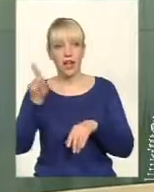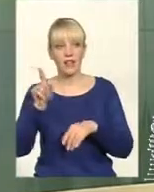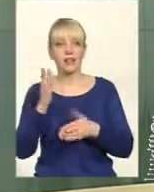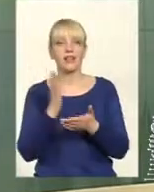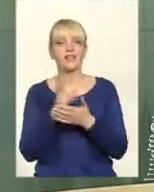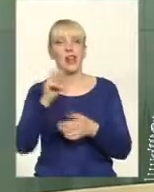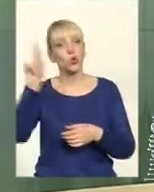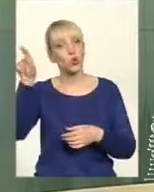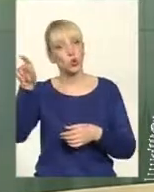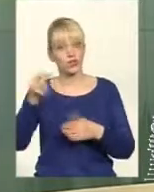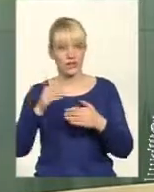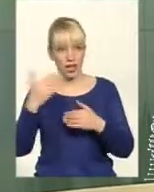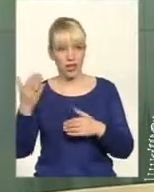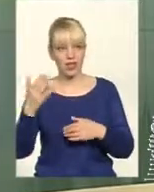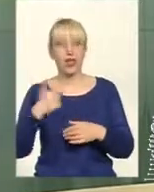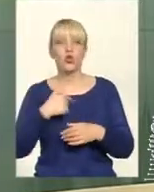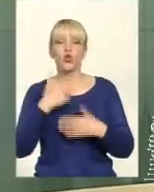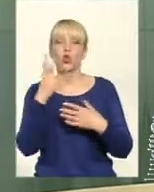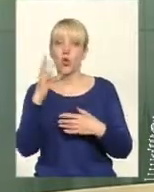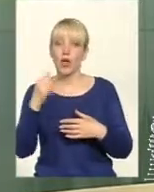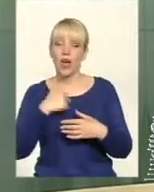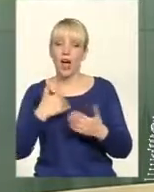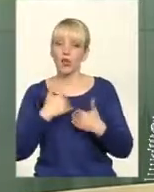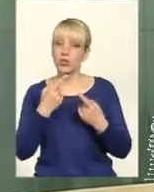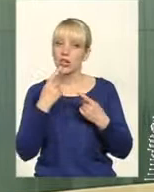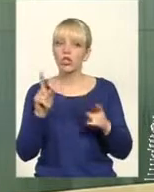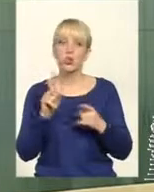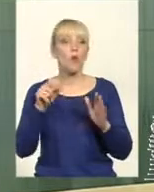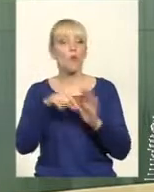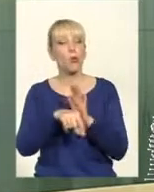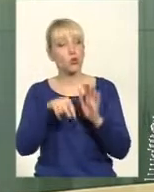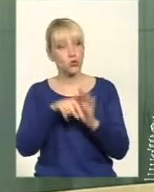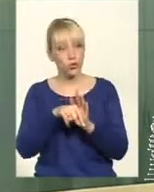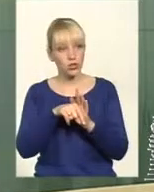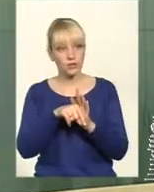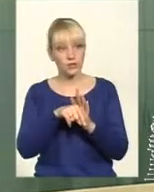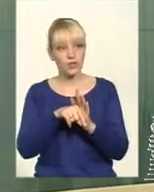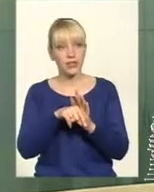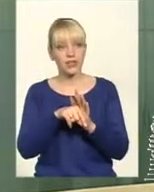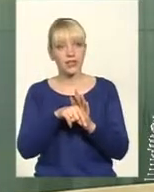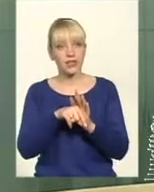той стороне. Но я хочу сказать о том, что, по сути,